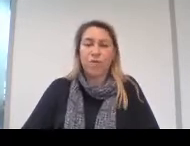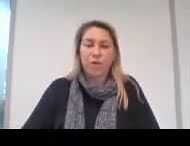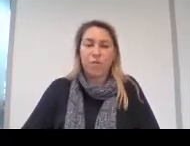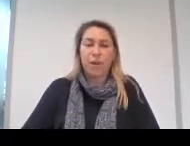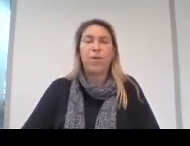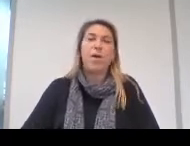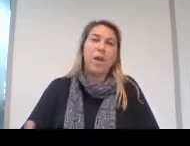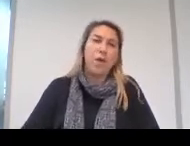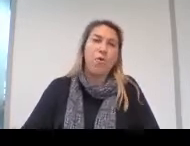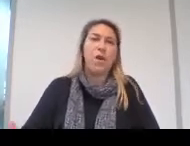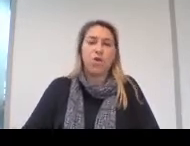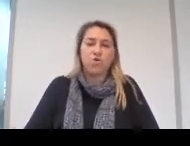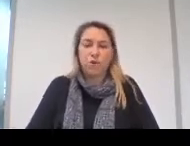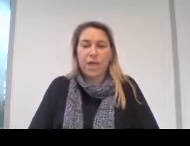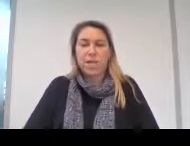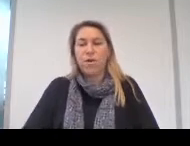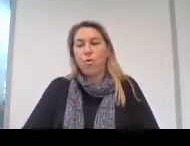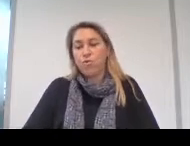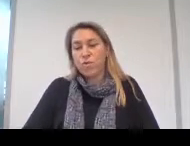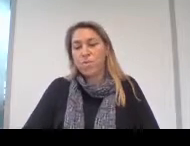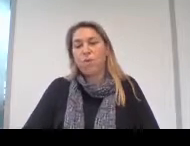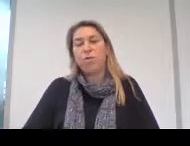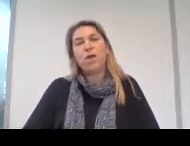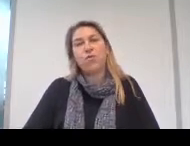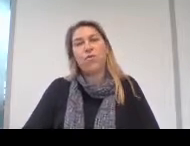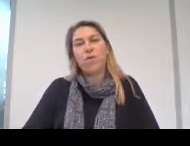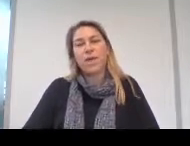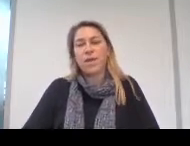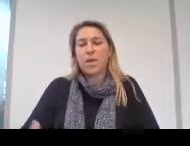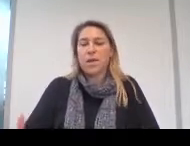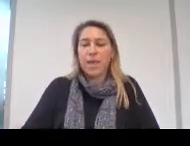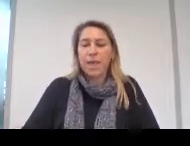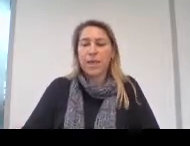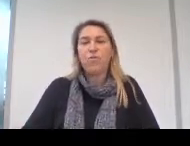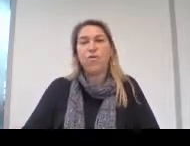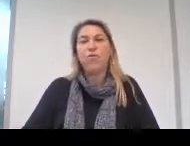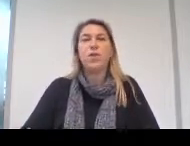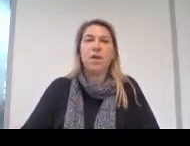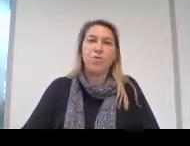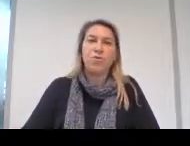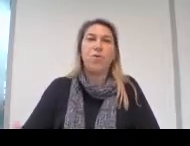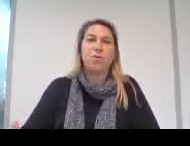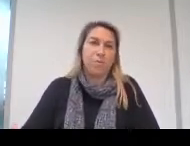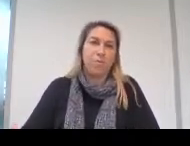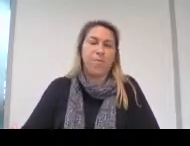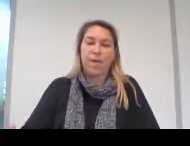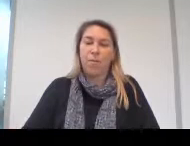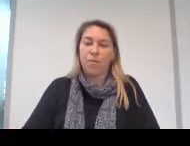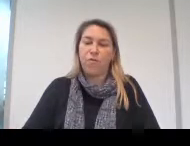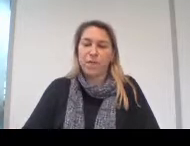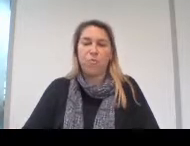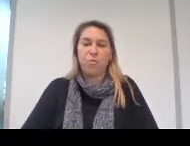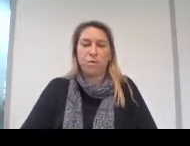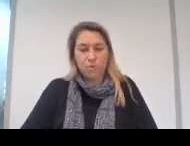domaine en Auvergne-Rhône-Alpes. Là encore, la région se classe au deuxième rang des régions françaises, derrière l'Île-de-France et devant